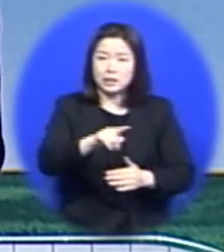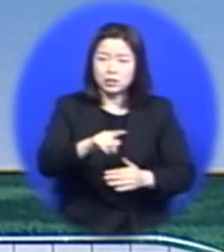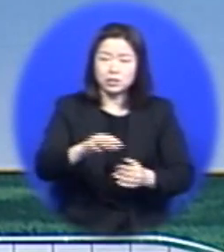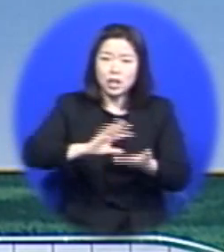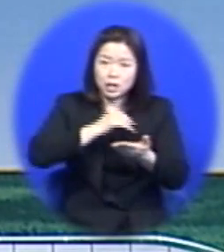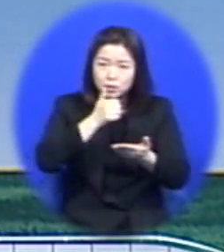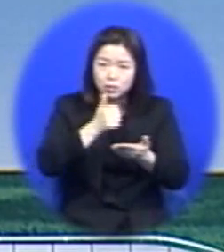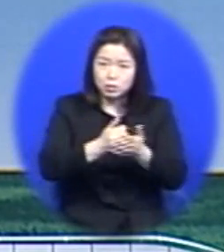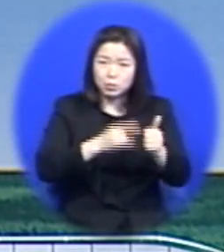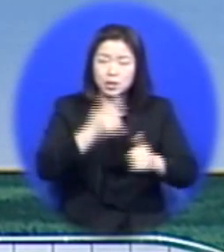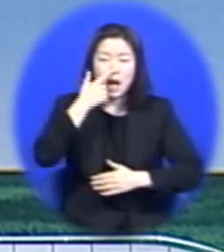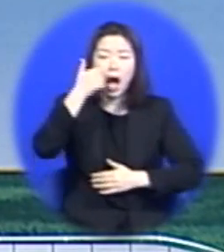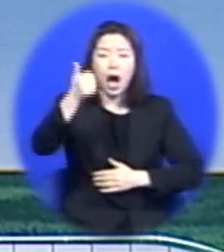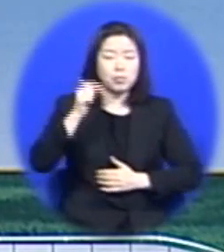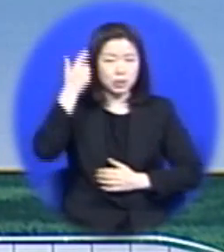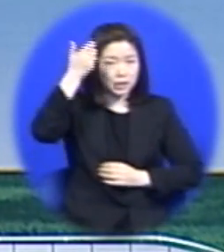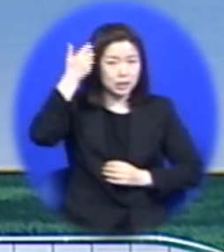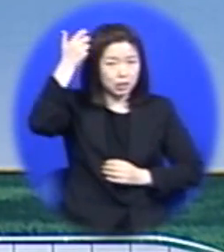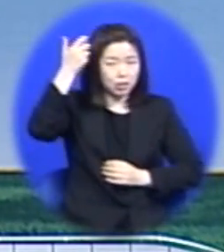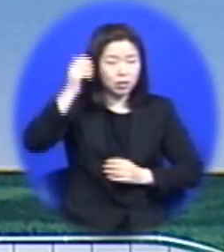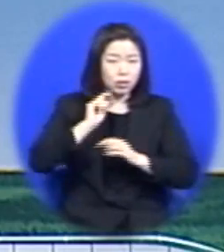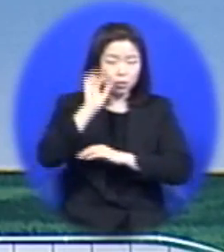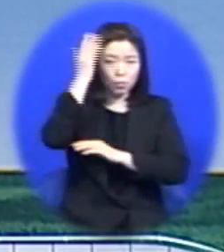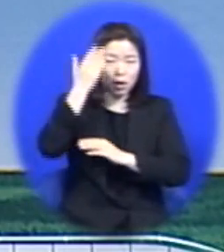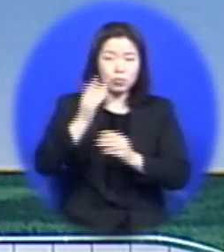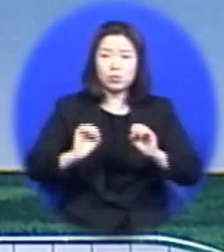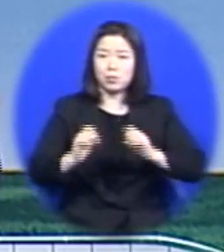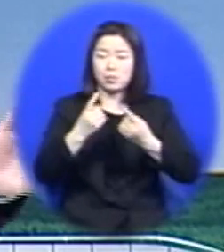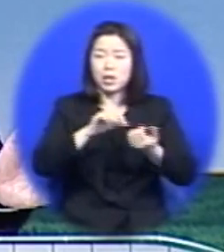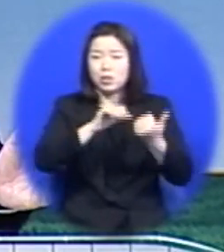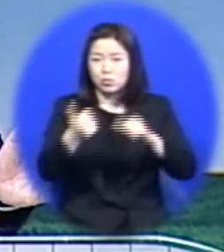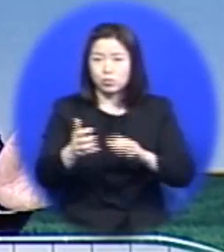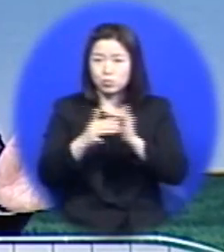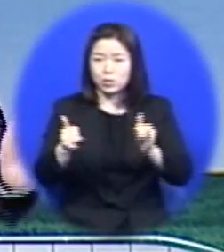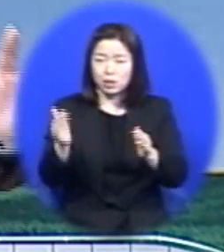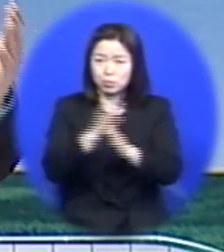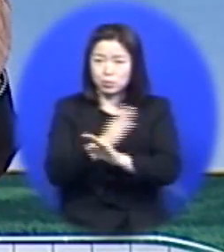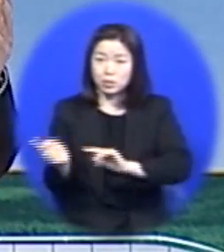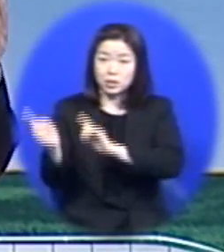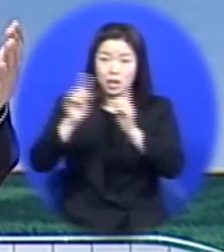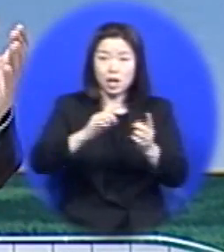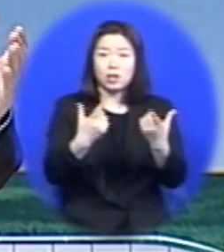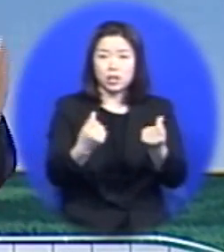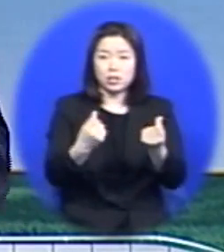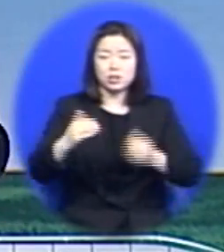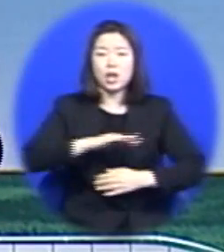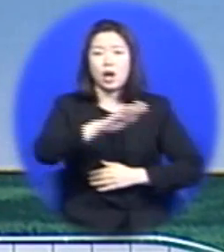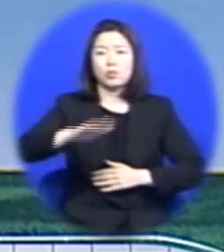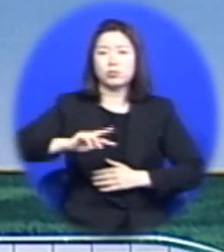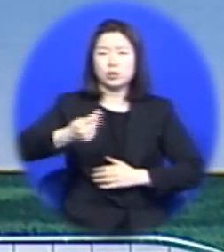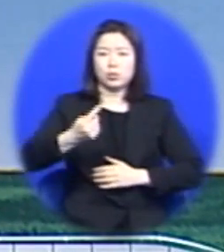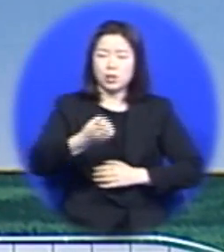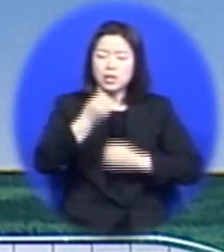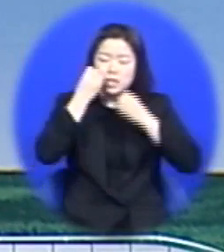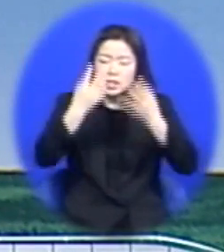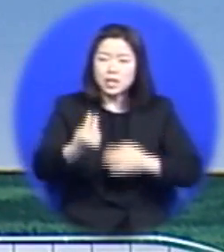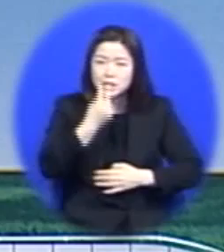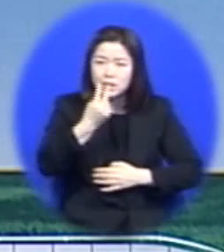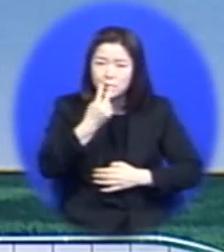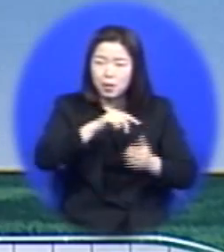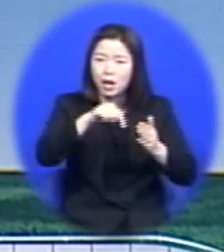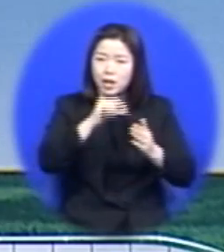그리스도께서 아버지의 영광으로 말미암아 죽은 사람들 가운데서 살아나신 것과 같이 우리도 또한 새 생명 안에서